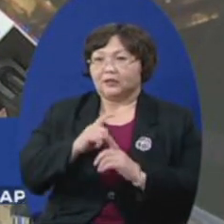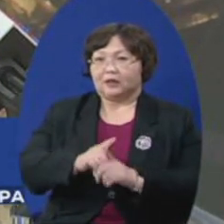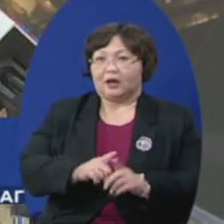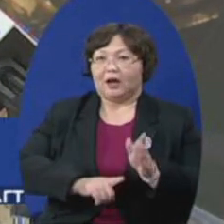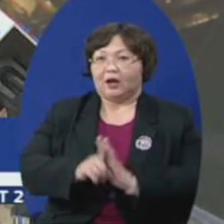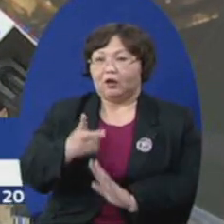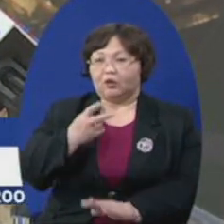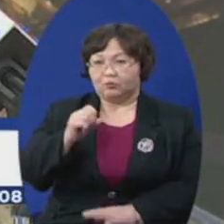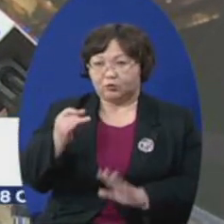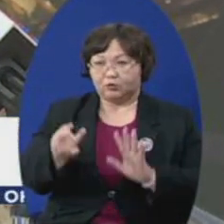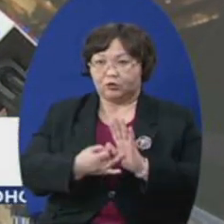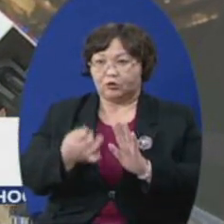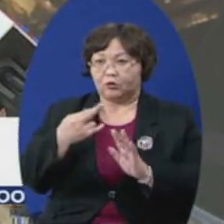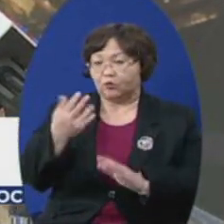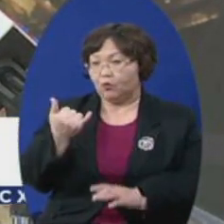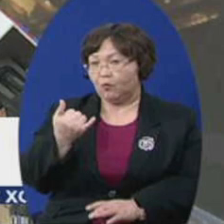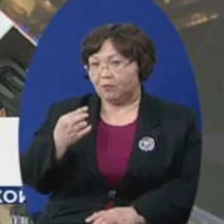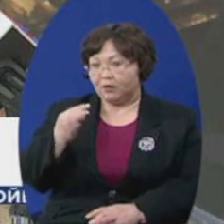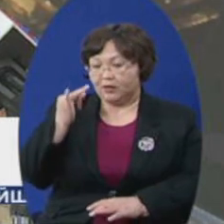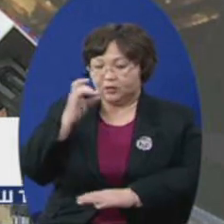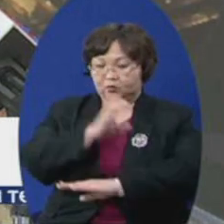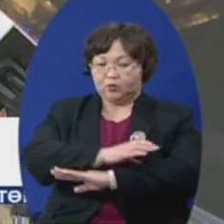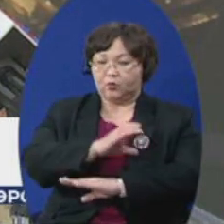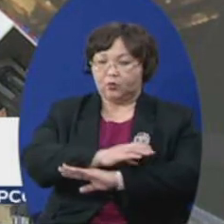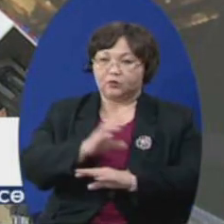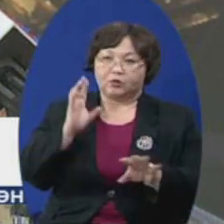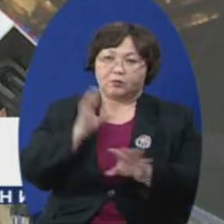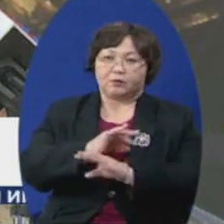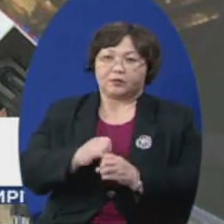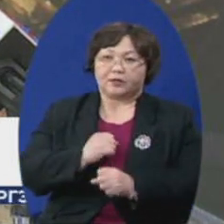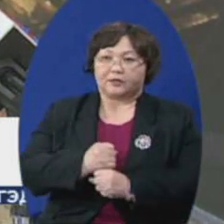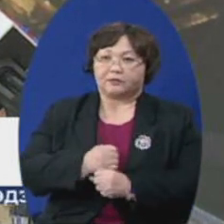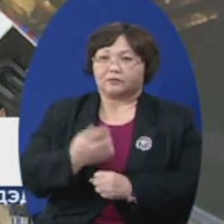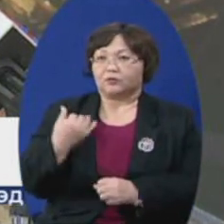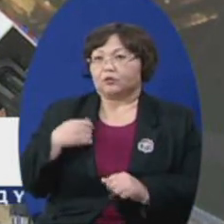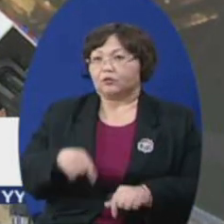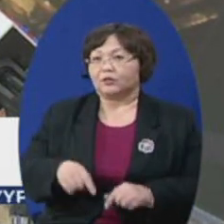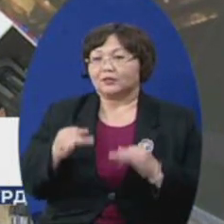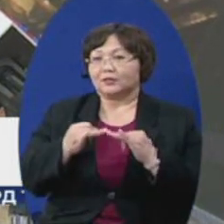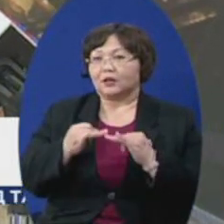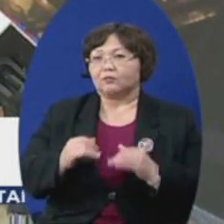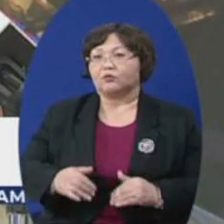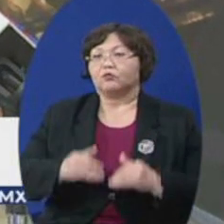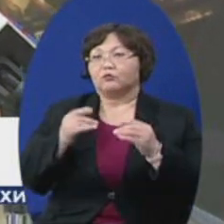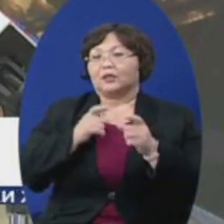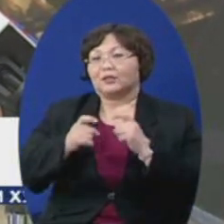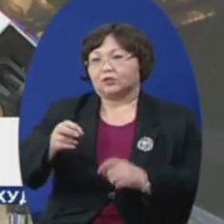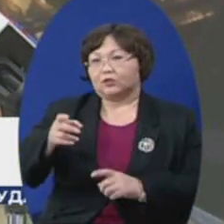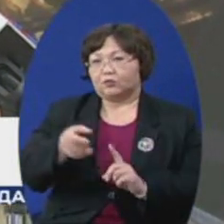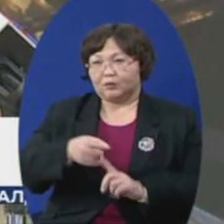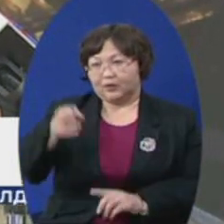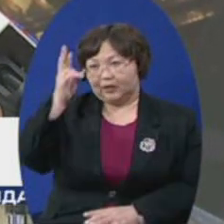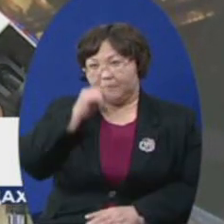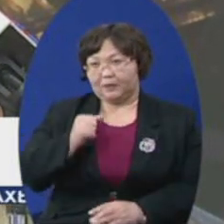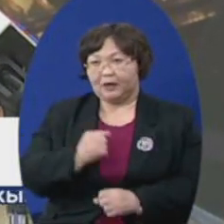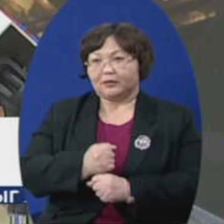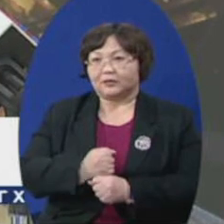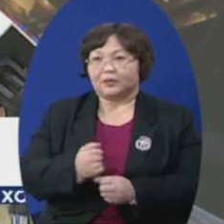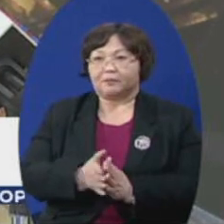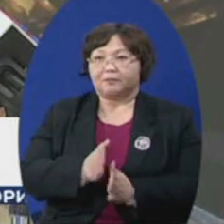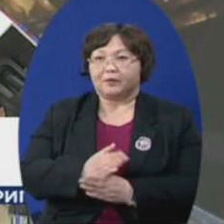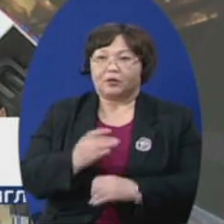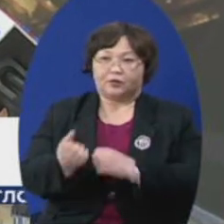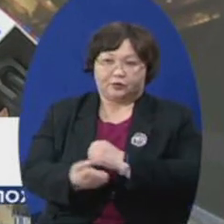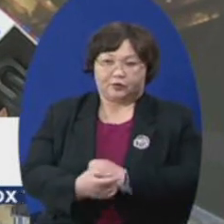анх 2007 онд Улаанбаатар их сургуульд байгуулж байсан бол одоо цахим хөгжил харилцаа холбооны яамтай хамтран байгуулж байгаагаараа онцлогтой